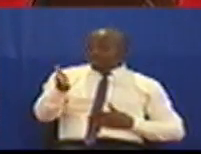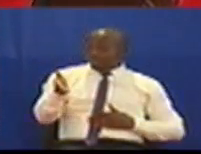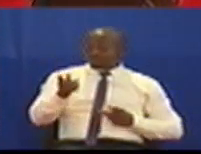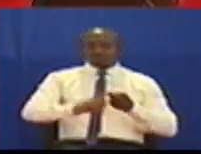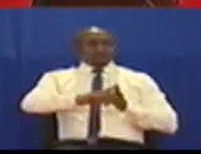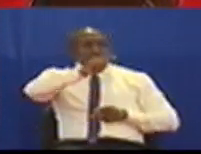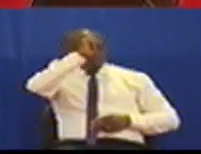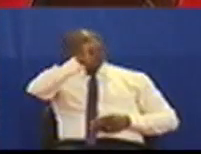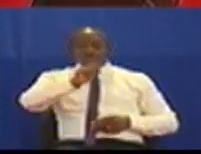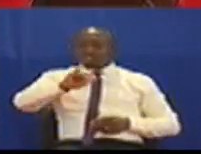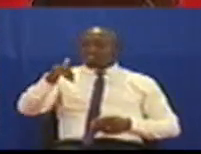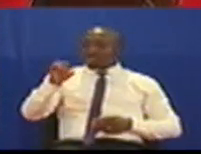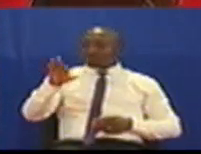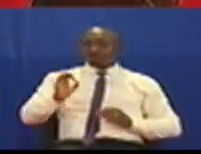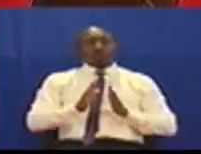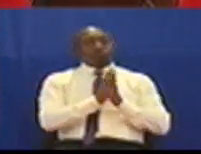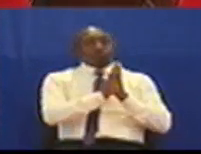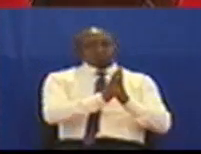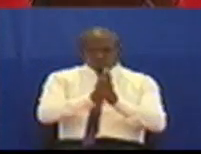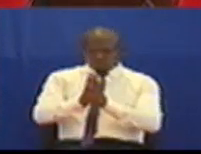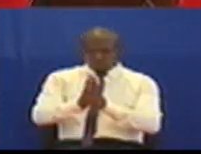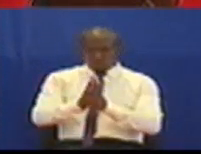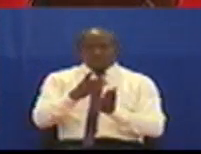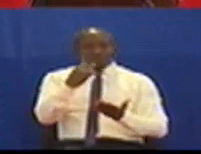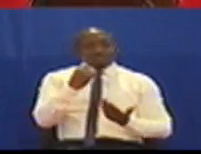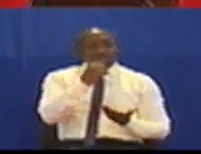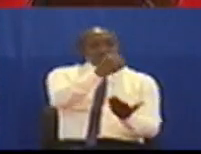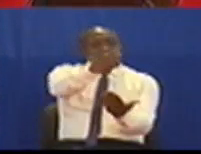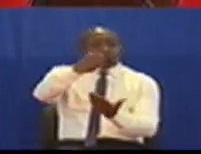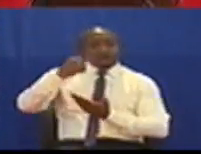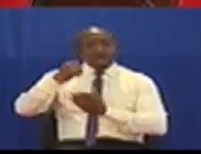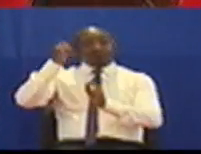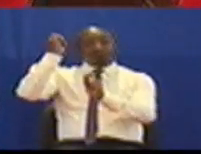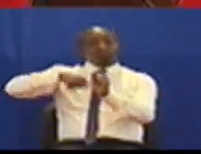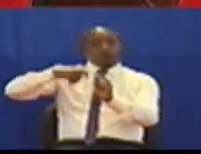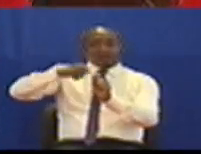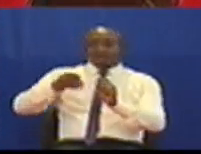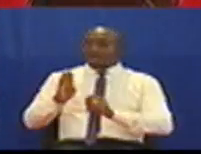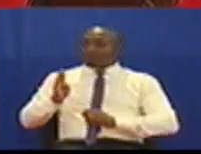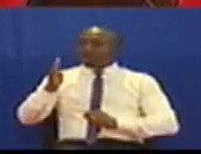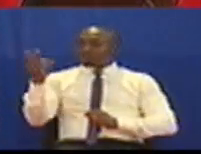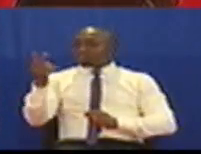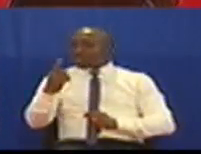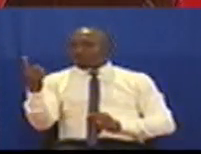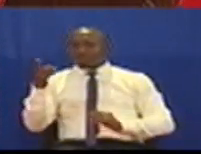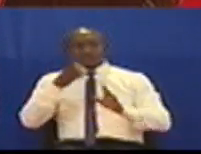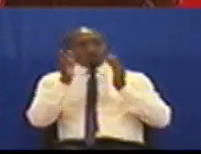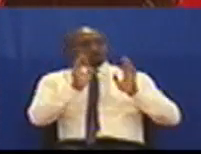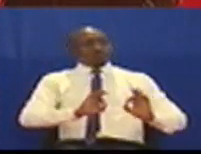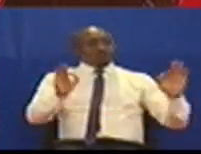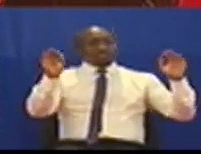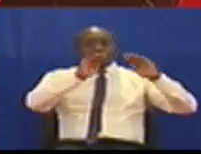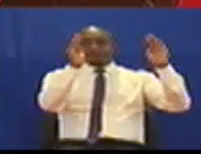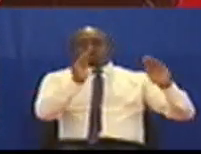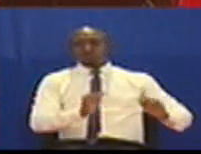Jafo, tunakushukuru sana kwamba uliweza kuleta fedha pale Mtwara bilioni 21 kwa ajili ya kuboresha miundombinu